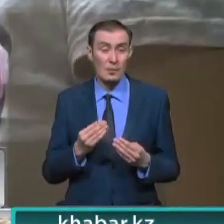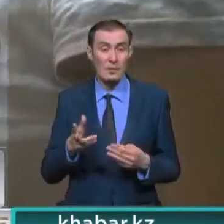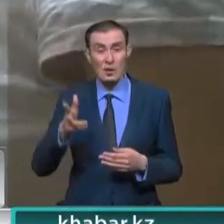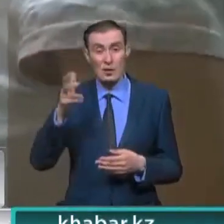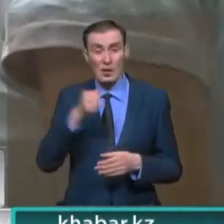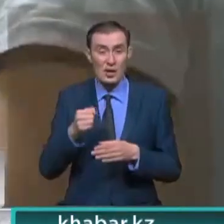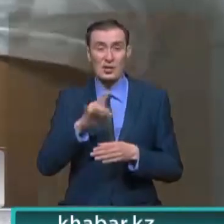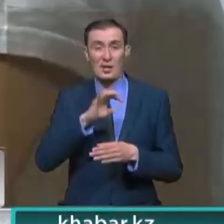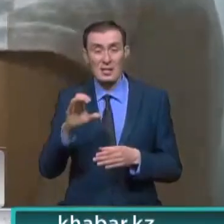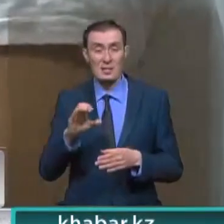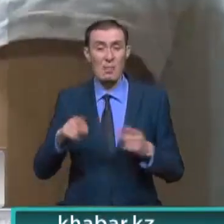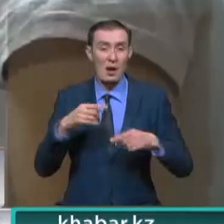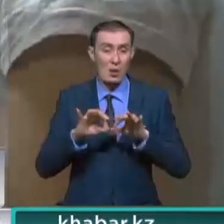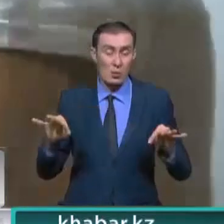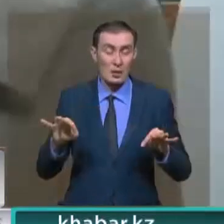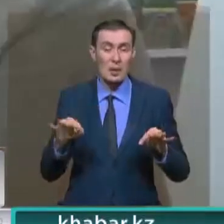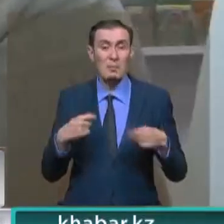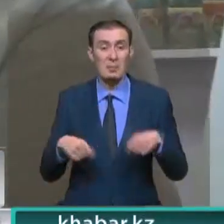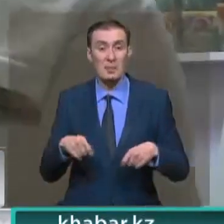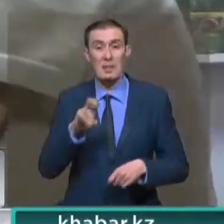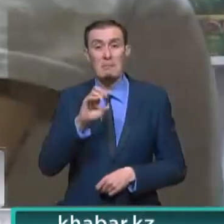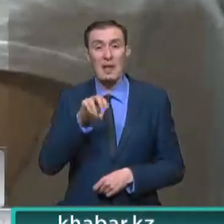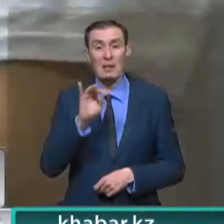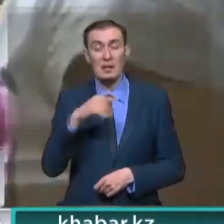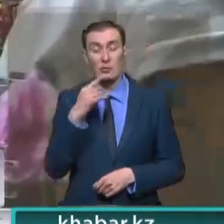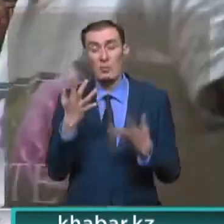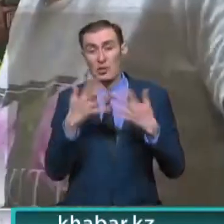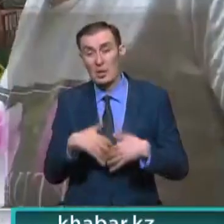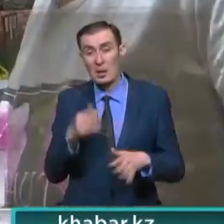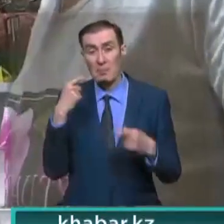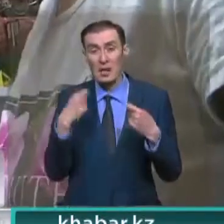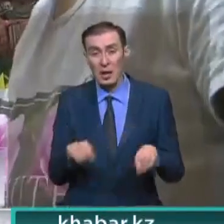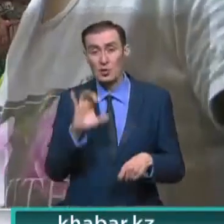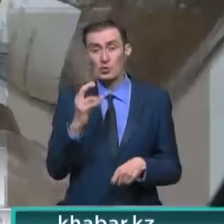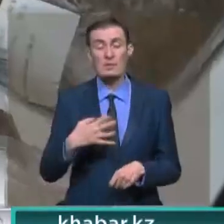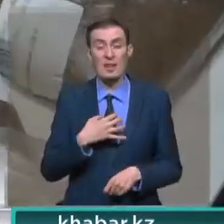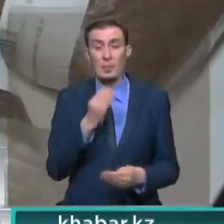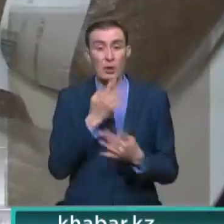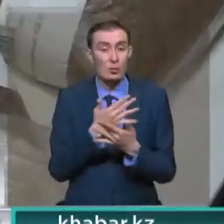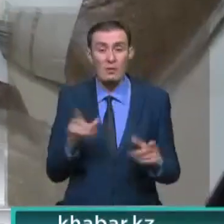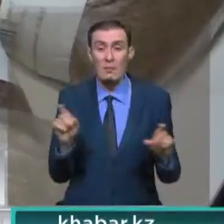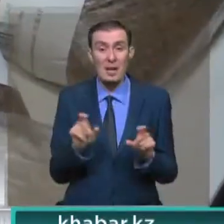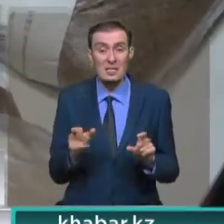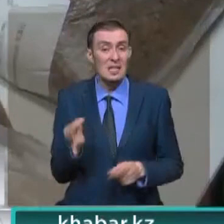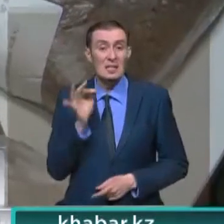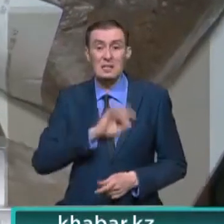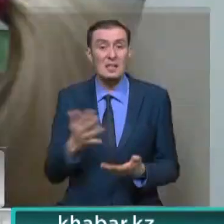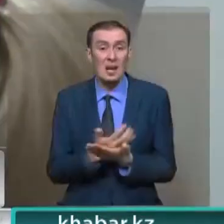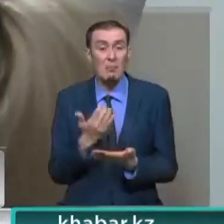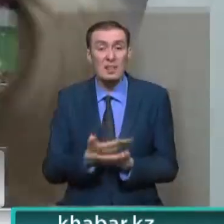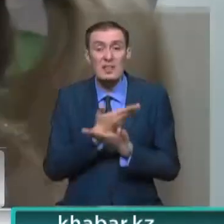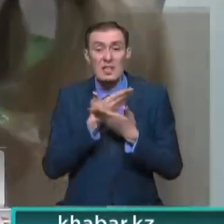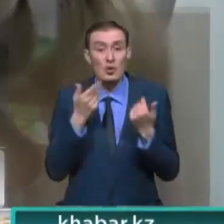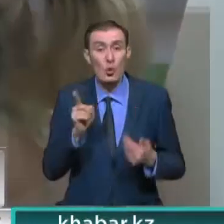гречка, макароны. Предприниматель Вячеслав Белкин подсчитал, на продаже социально значимых продуктов магазин не зарабатывает ни